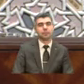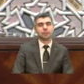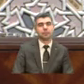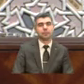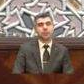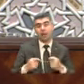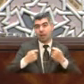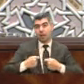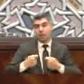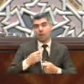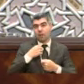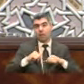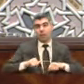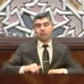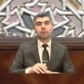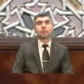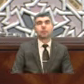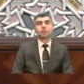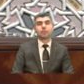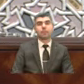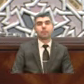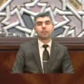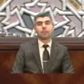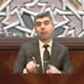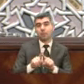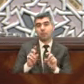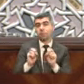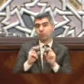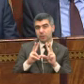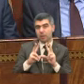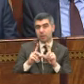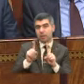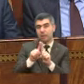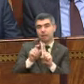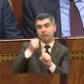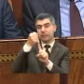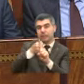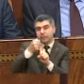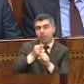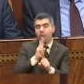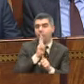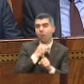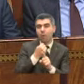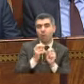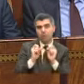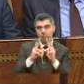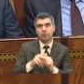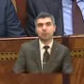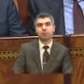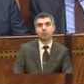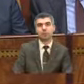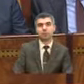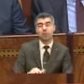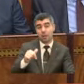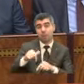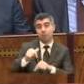سيد الرئيس، سيد الوزير، حنا تنتمنوا العمل الحكومي في هذا القطاع، ولكن لا زال الكثير